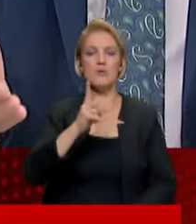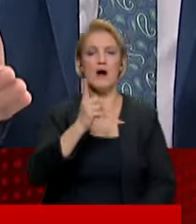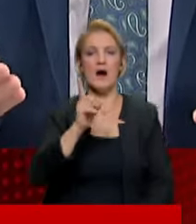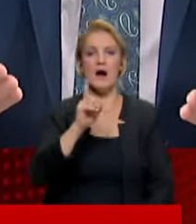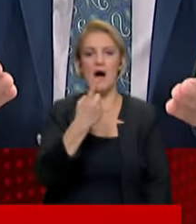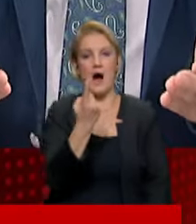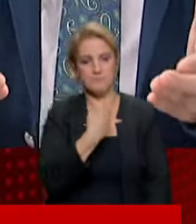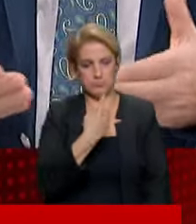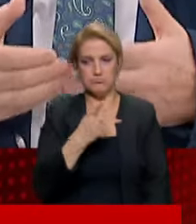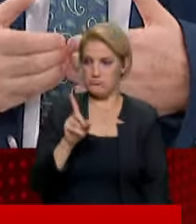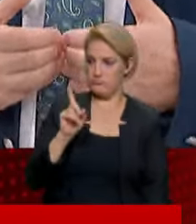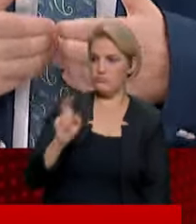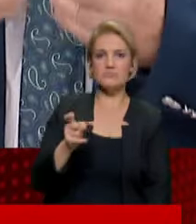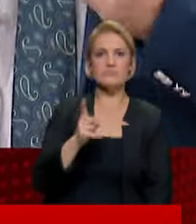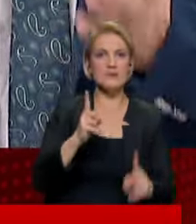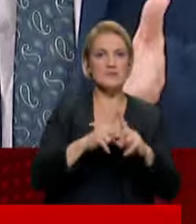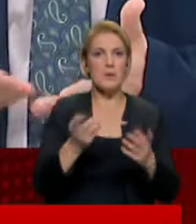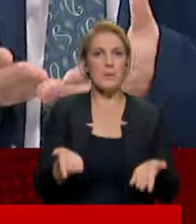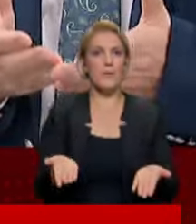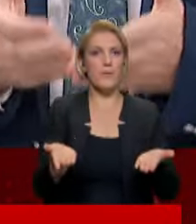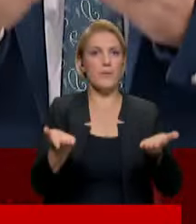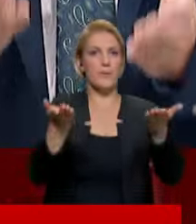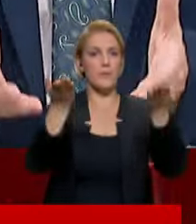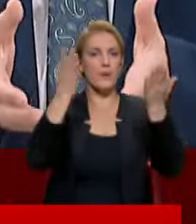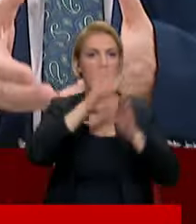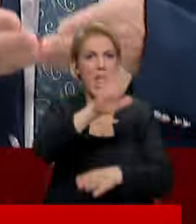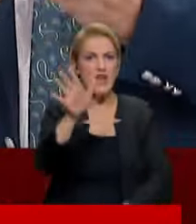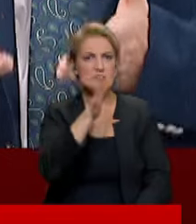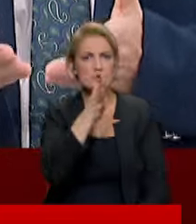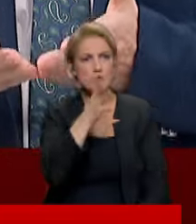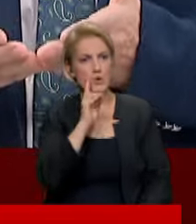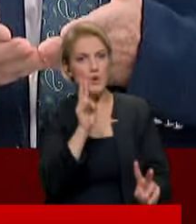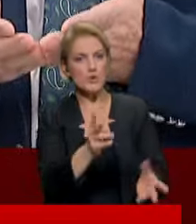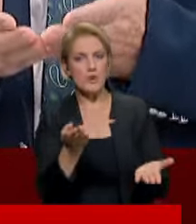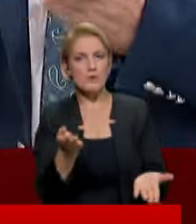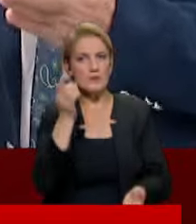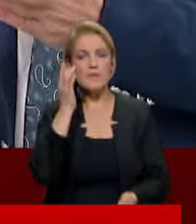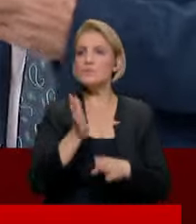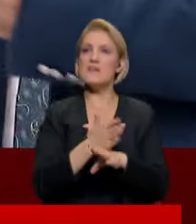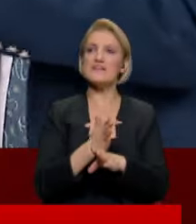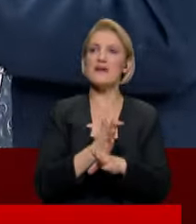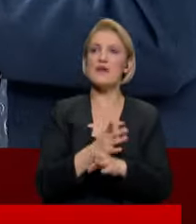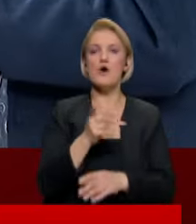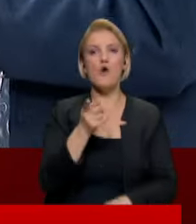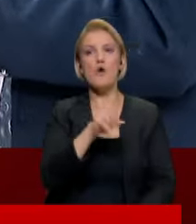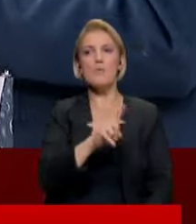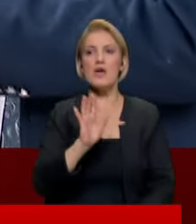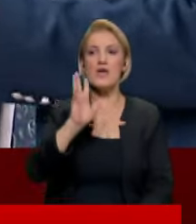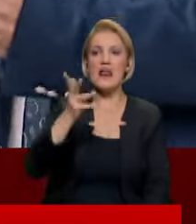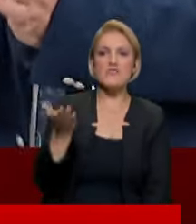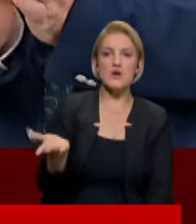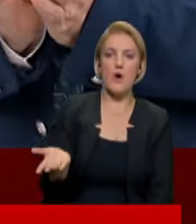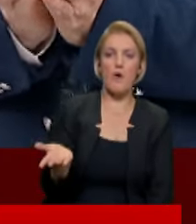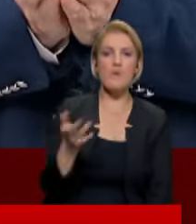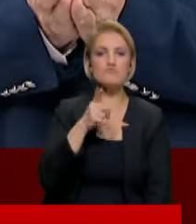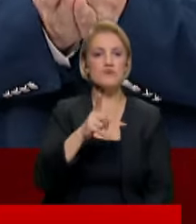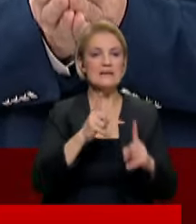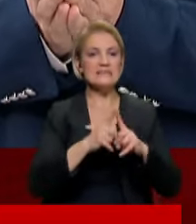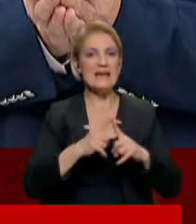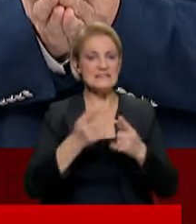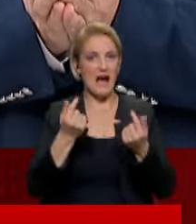olmak isteyenlerin sayısı binleri buluyor bunu herkes biliyor ve görüyor Niye öbür tarafta gelecek Yok Bunların